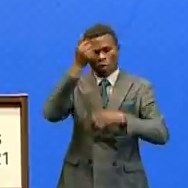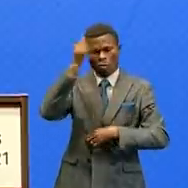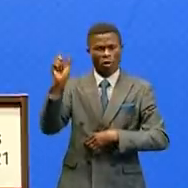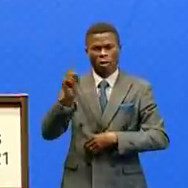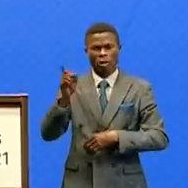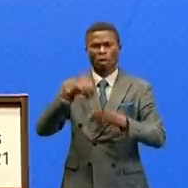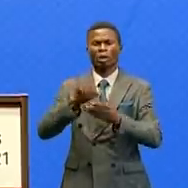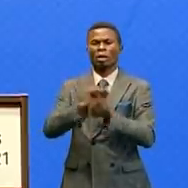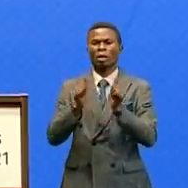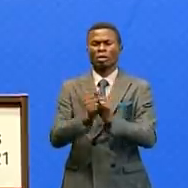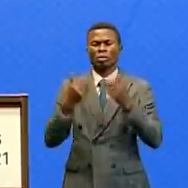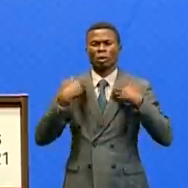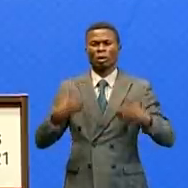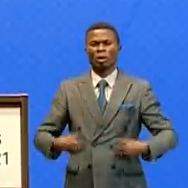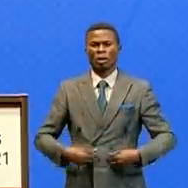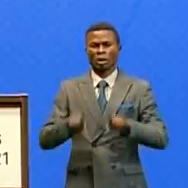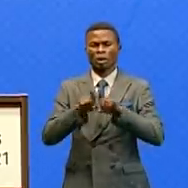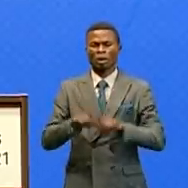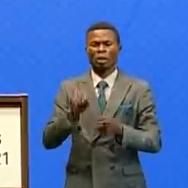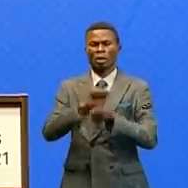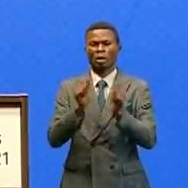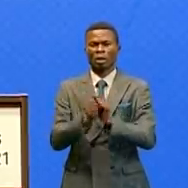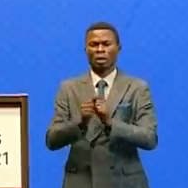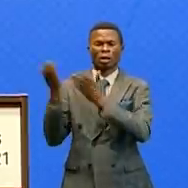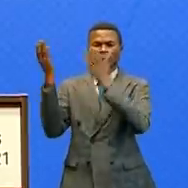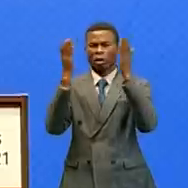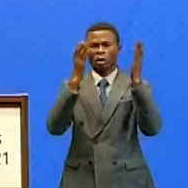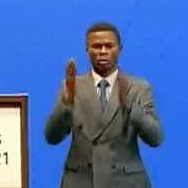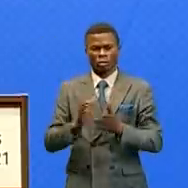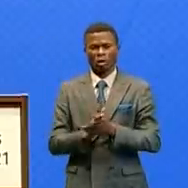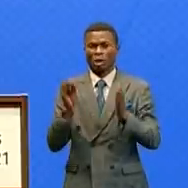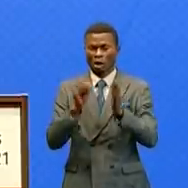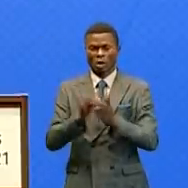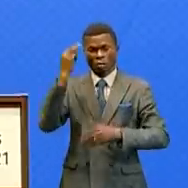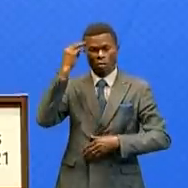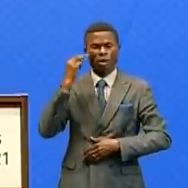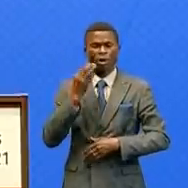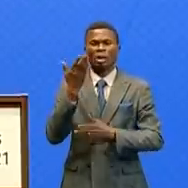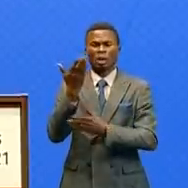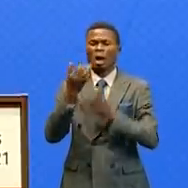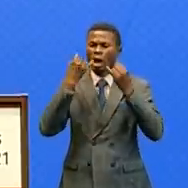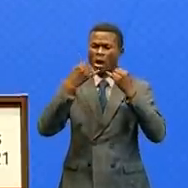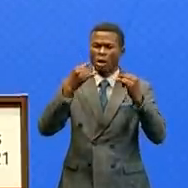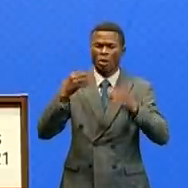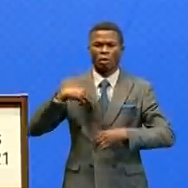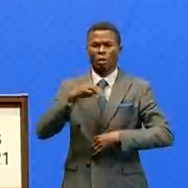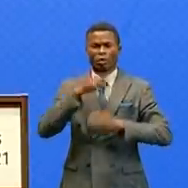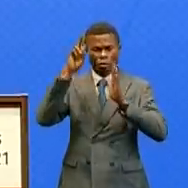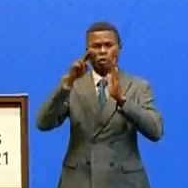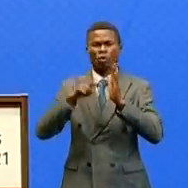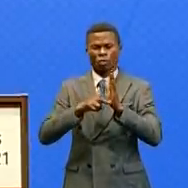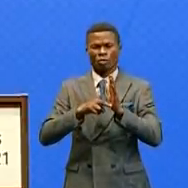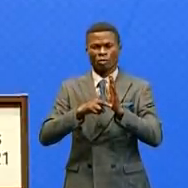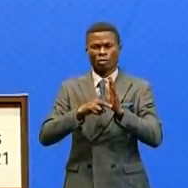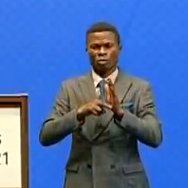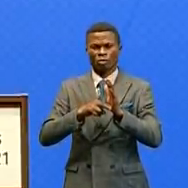notamment dans les secteurs de la santé et dans les secteurs du transport. Il a également et former le membre du gouvernement